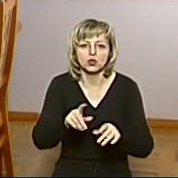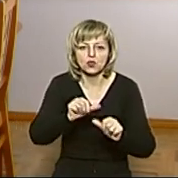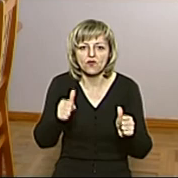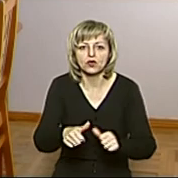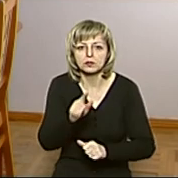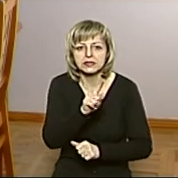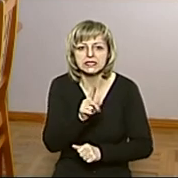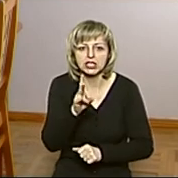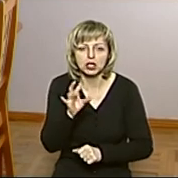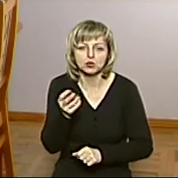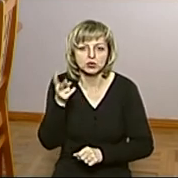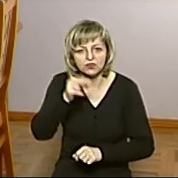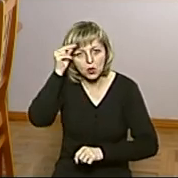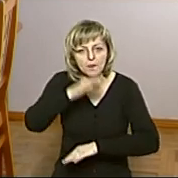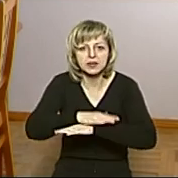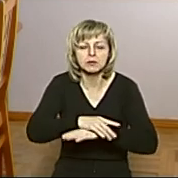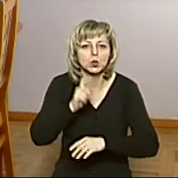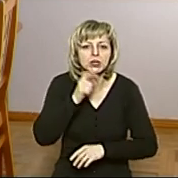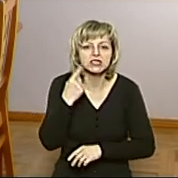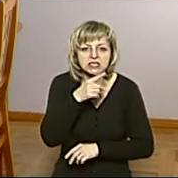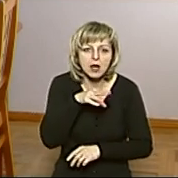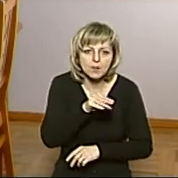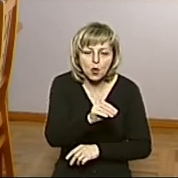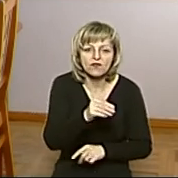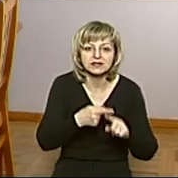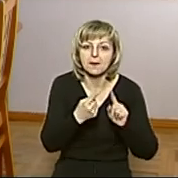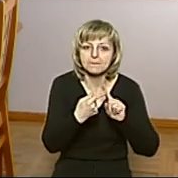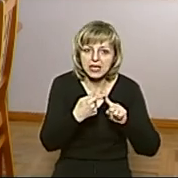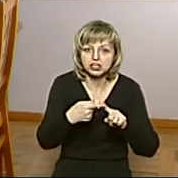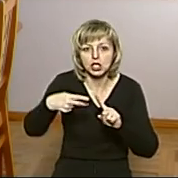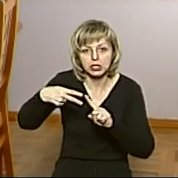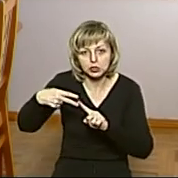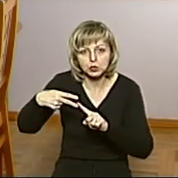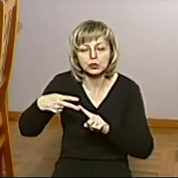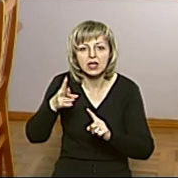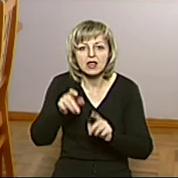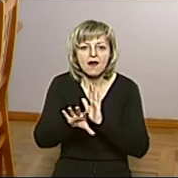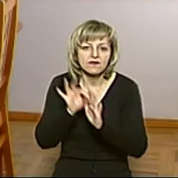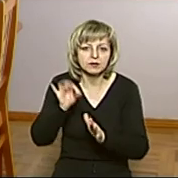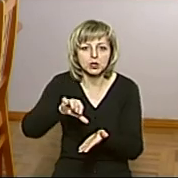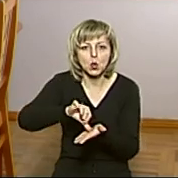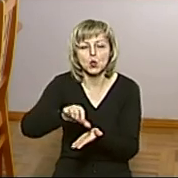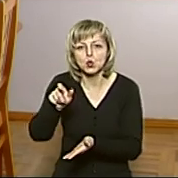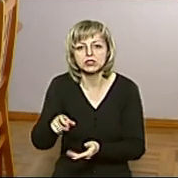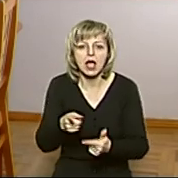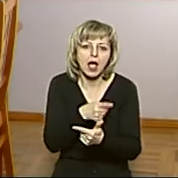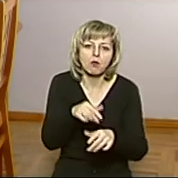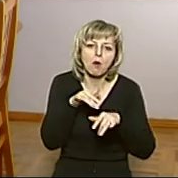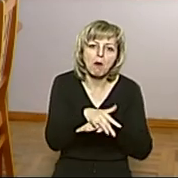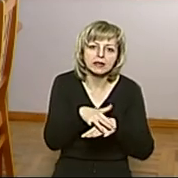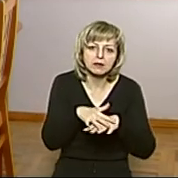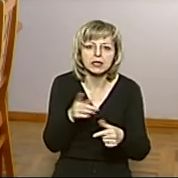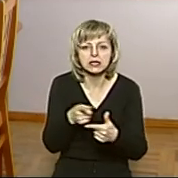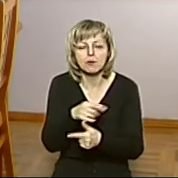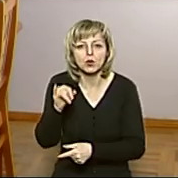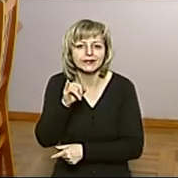незалежного оцінювання з двох предметів. Українська мова – це є перший предмет, і другий предмет на вибір учасника – це є або математика,